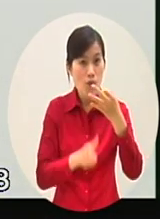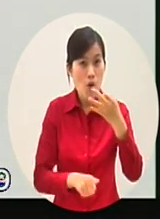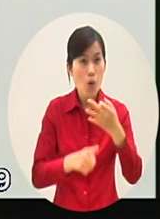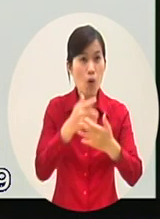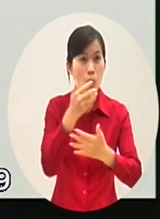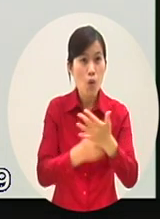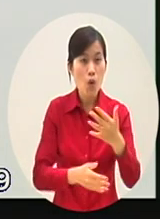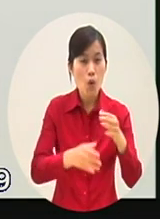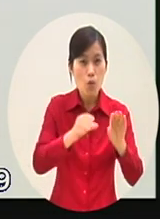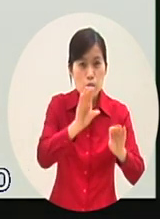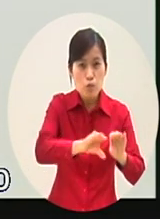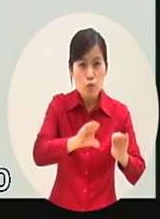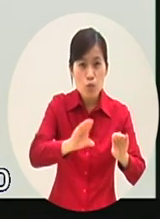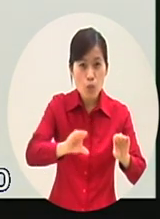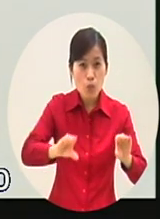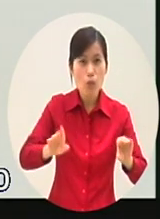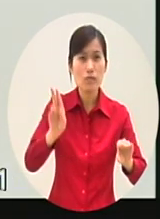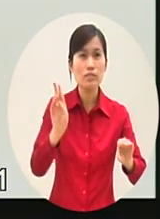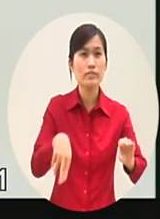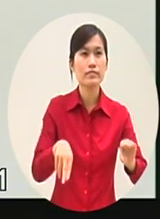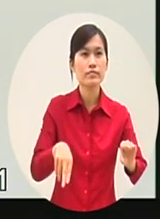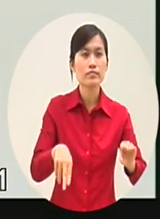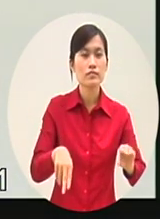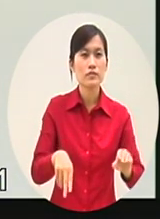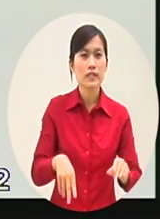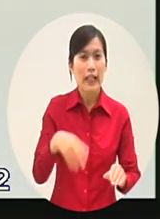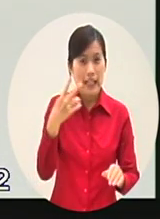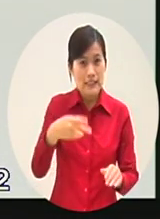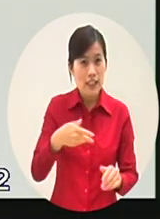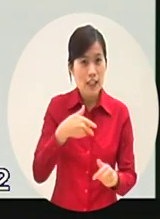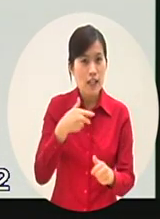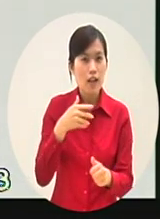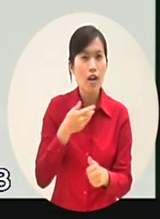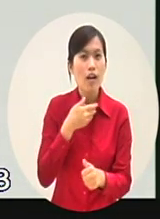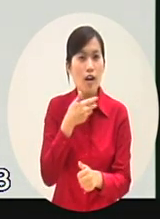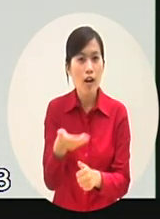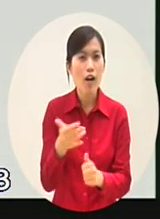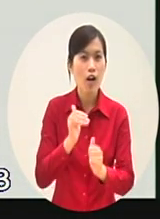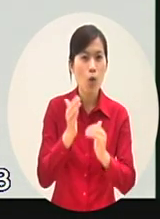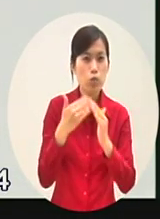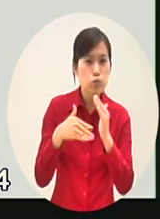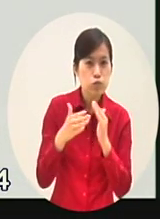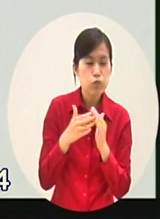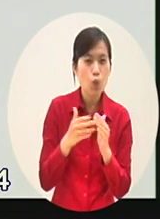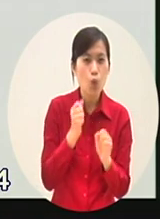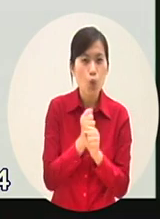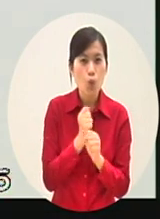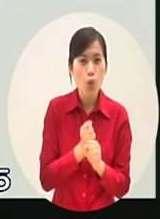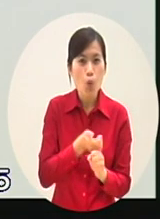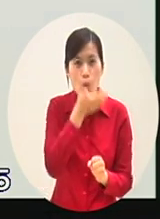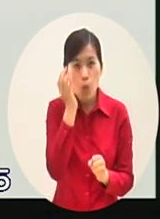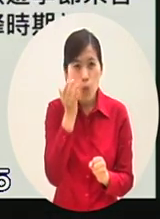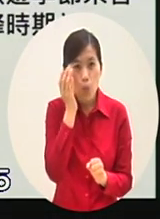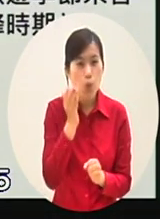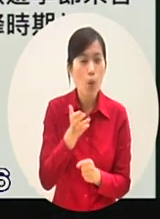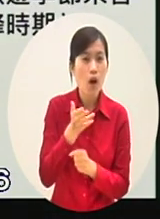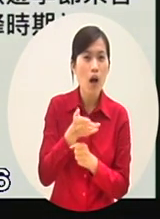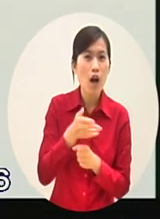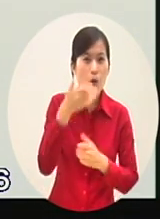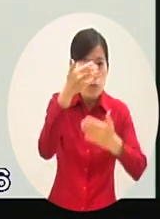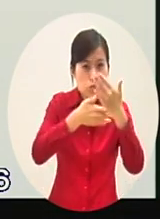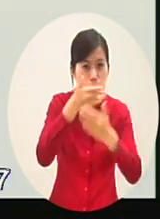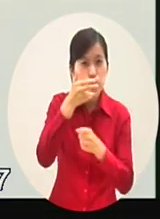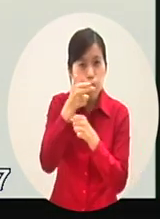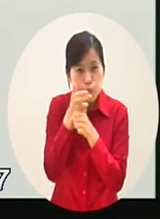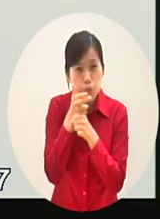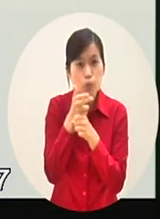除了住宿消费外，还可以提供学校做户外教学，或者是提供哦电影的拍摄。那个我在想，